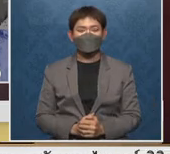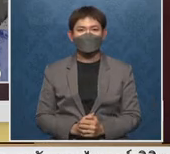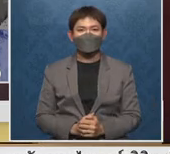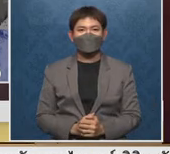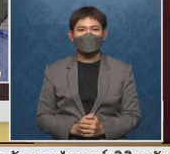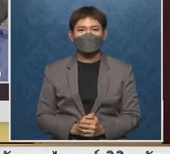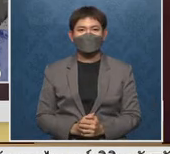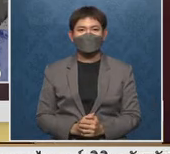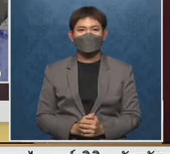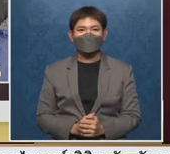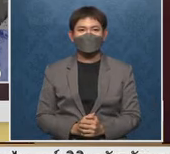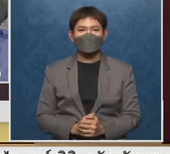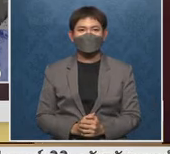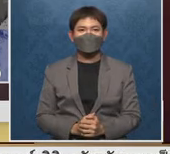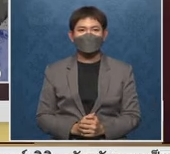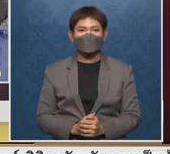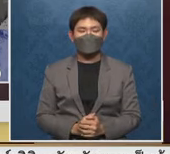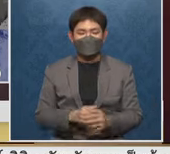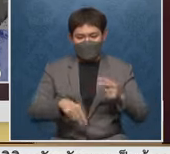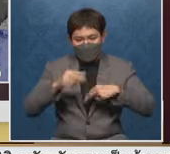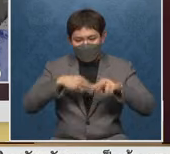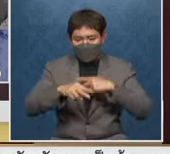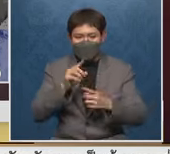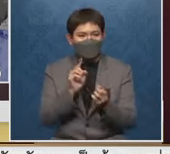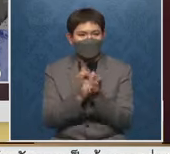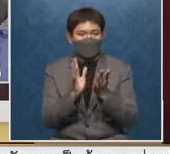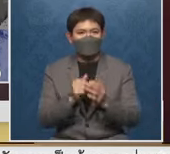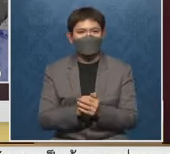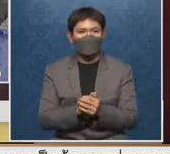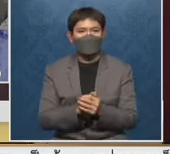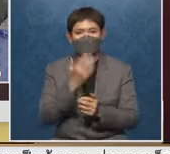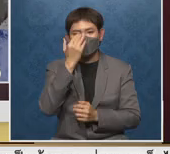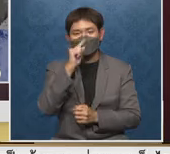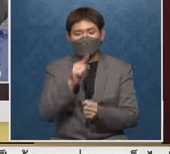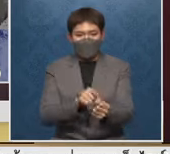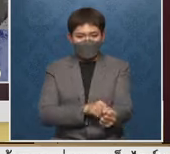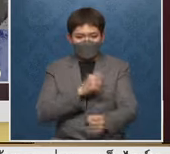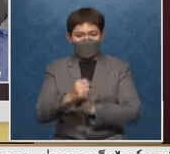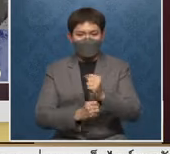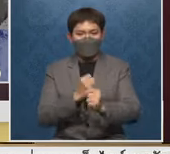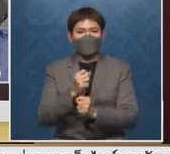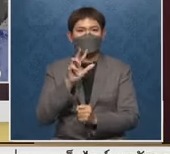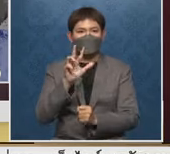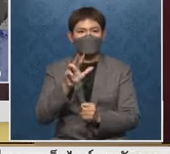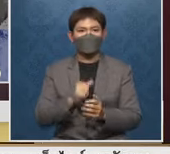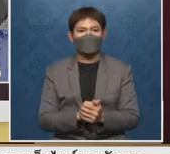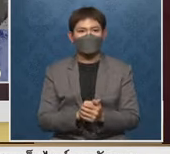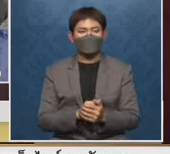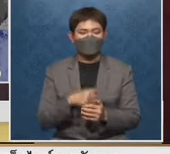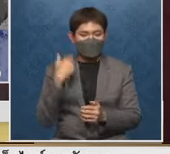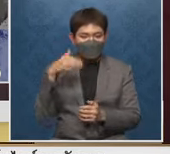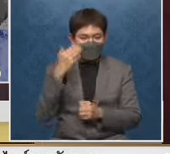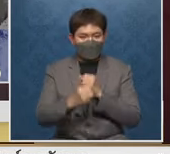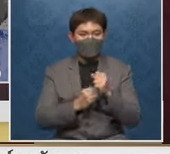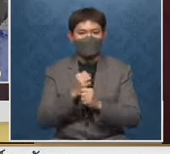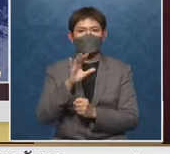แน่นอนค่ะไม่เจอศพเพราะผ่านไปแล้ว3ปีต่อมาอีก8ปีค่ะขอสไลด์ถั